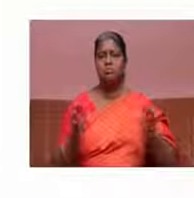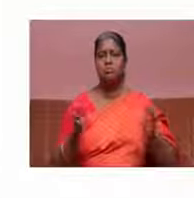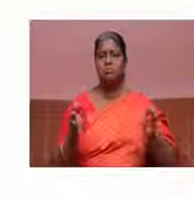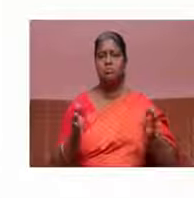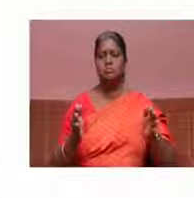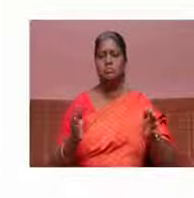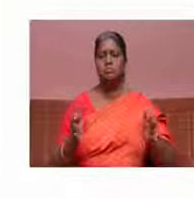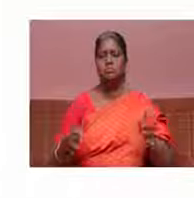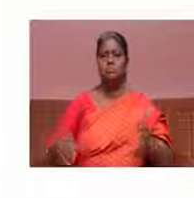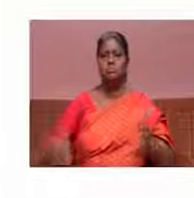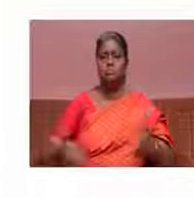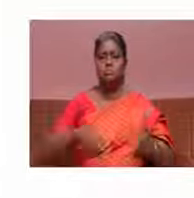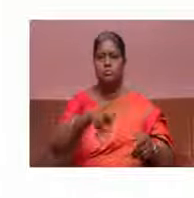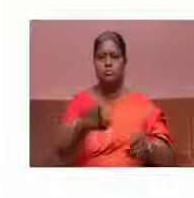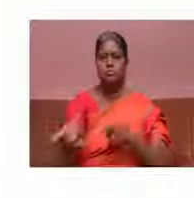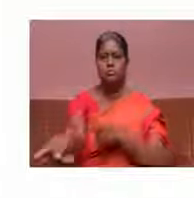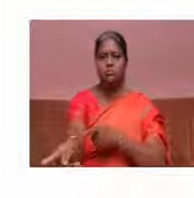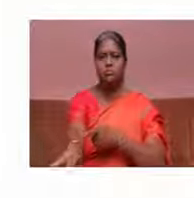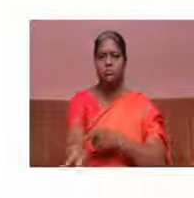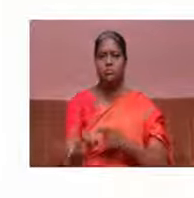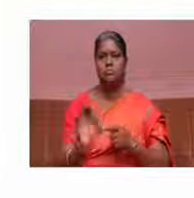வீல்சேர், வாக்கிங் ஸ்டிக் போன்றவை.